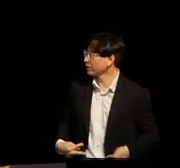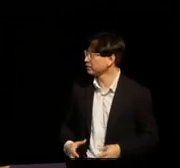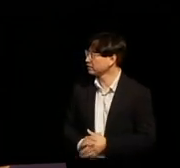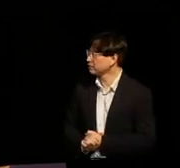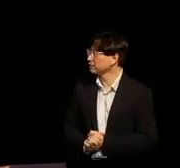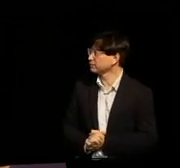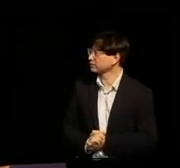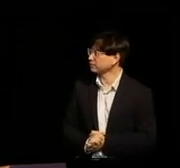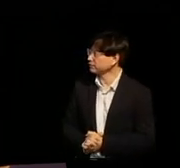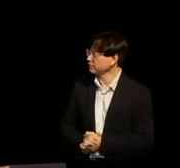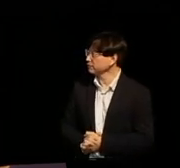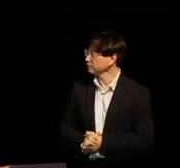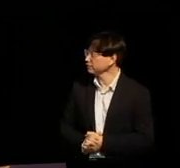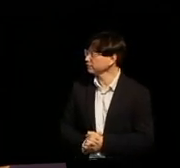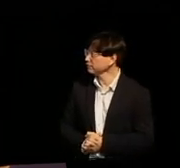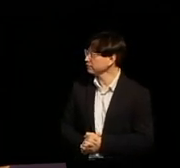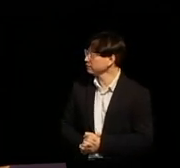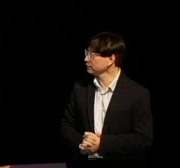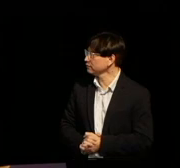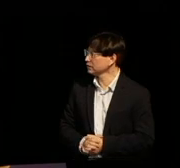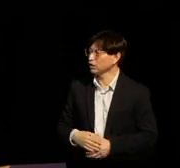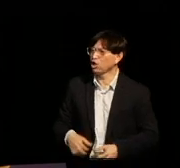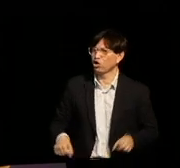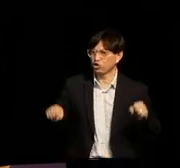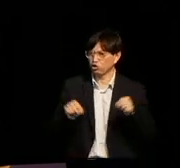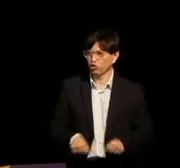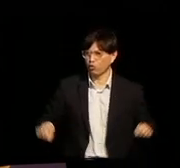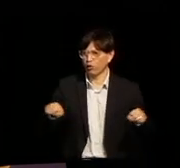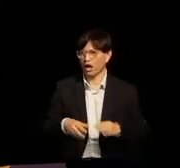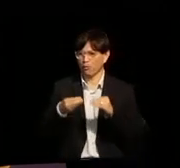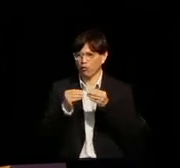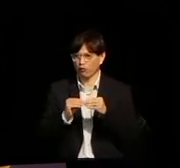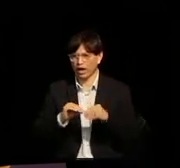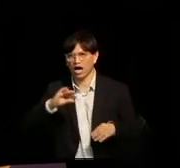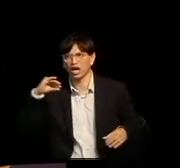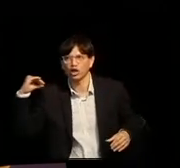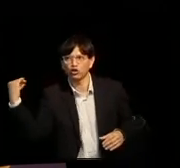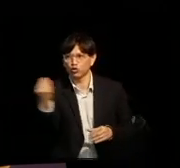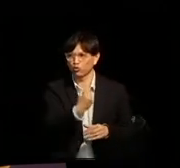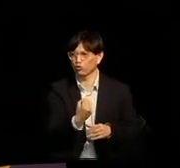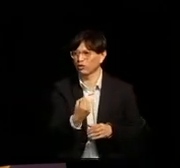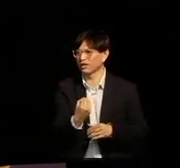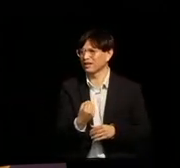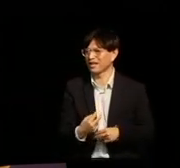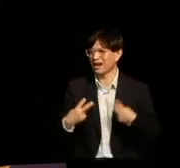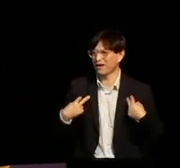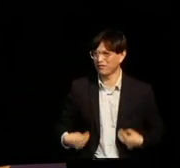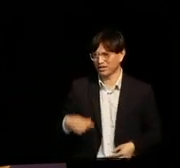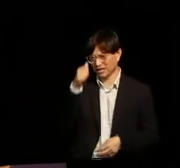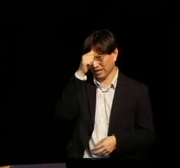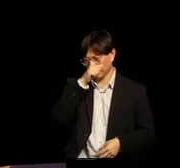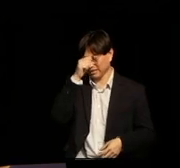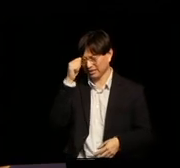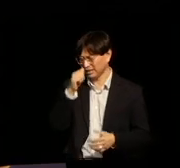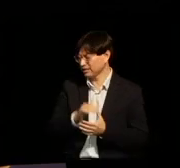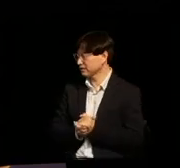dell'iniziazione Cristiana che in qu qualche modo dobbiamo fare un po' tutto Cioè dobbiamo offrire tutta la vita cristiana e far fare esperienza bene questo